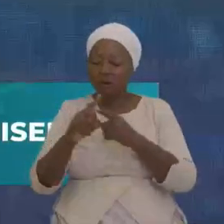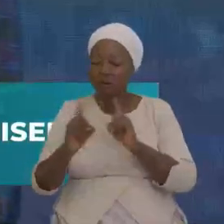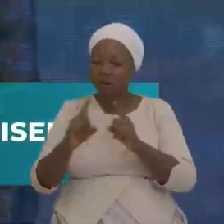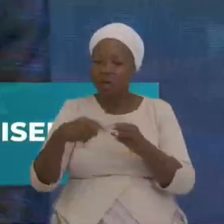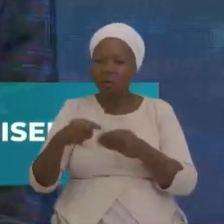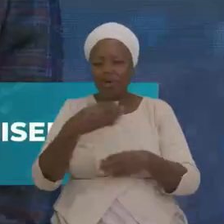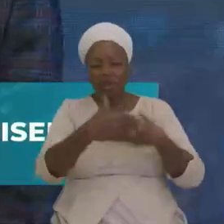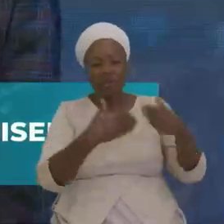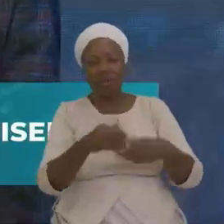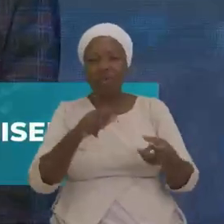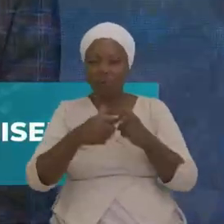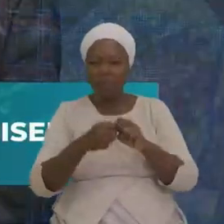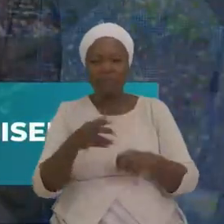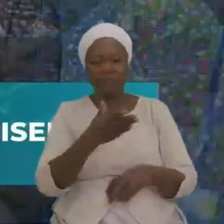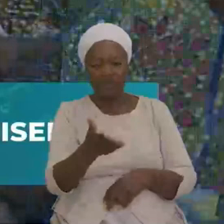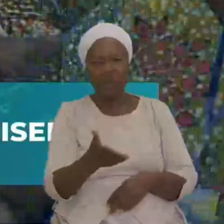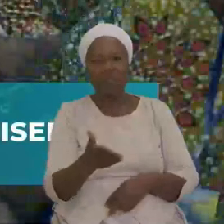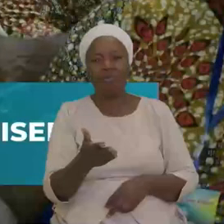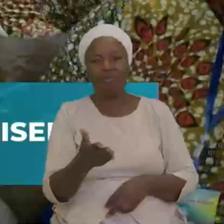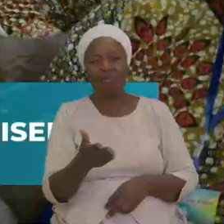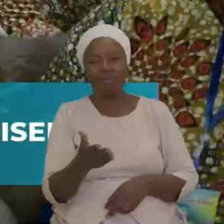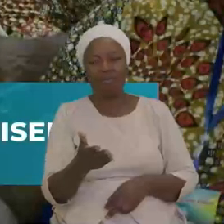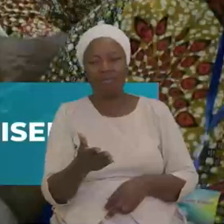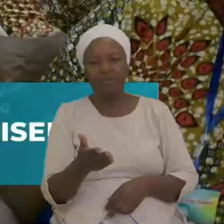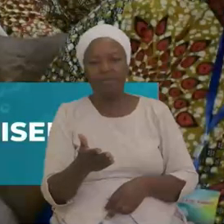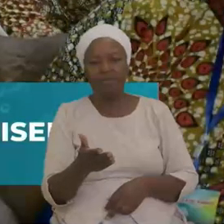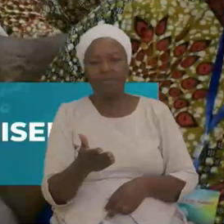Si nous voulons parler des problèmes générationnels, ils sont là.